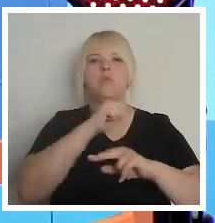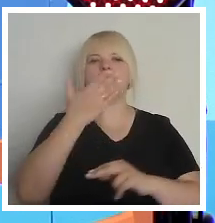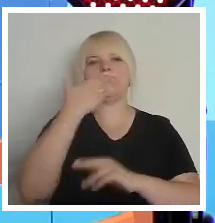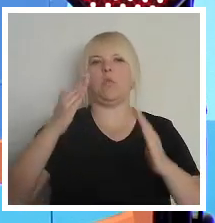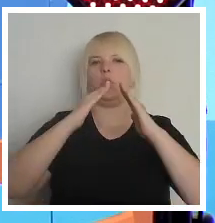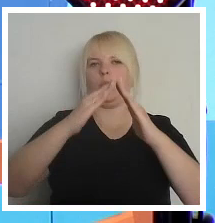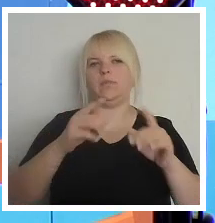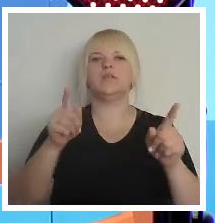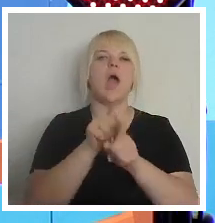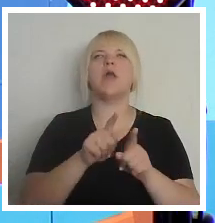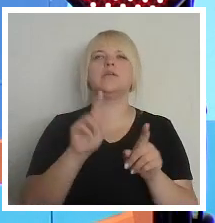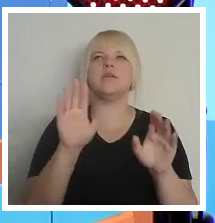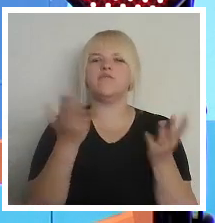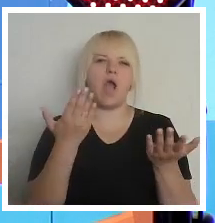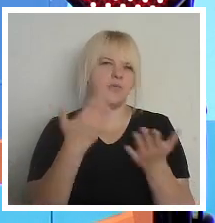teiksim,